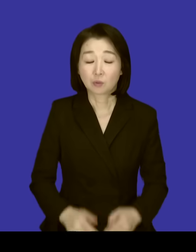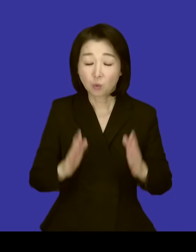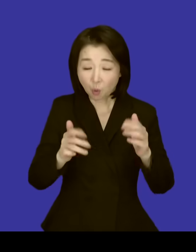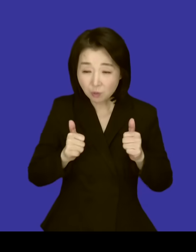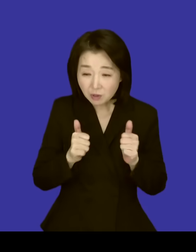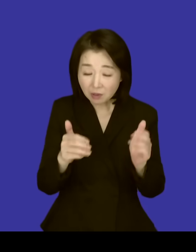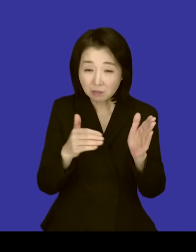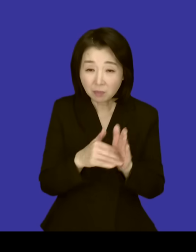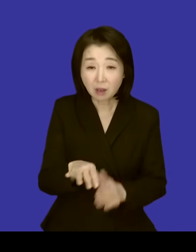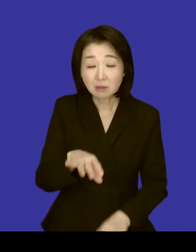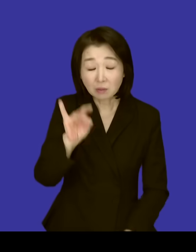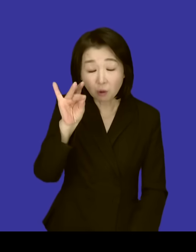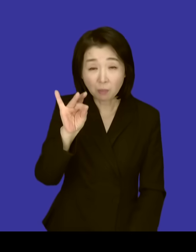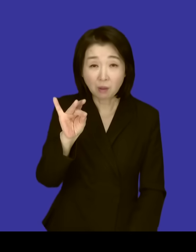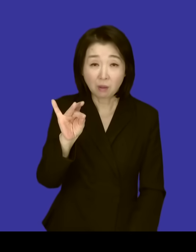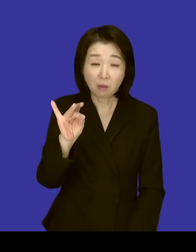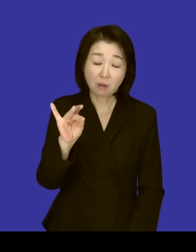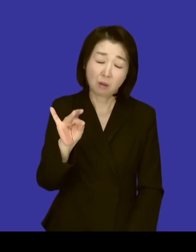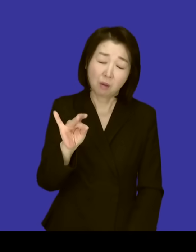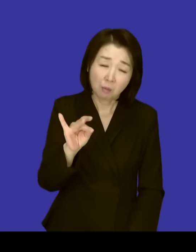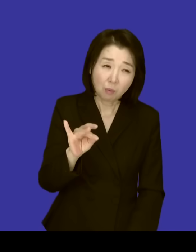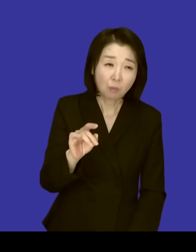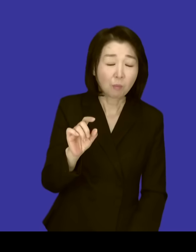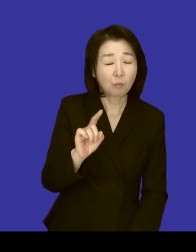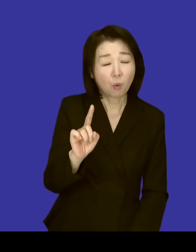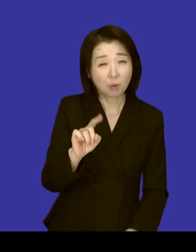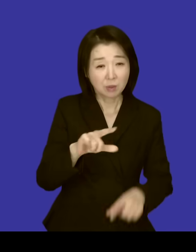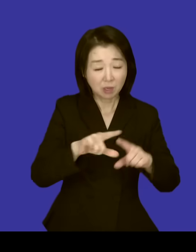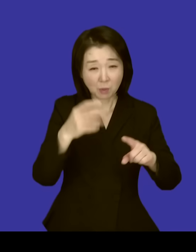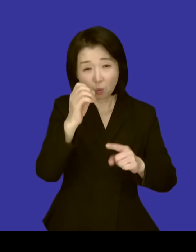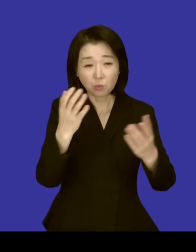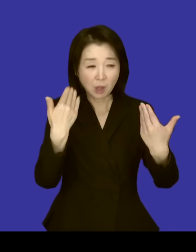열심히 해가지고 처음에는 인문계 고등학교까지 성적이 안 됐는데 네.